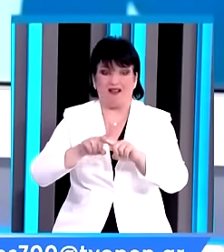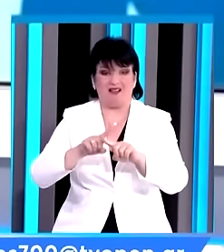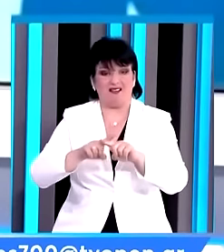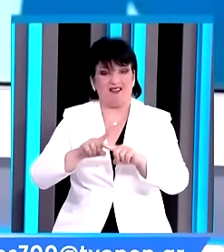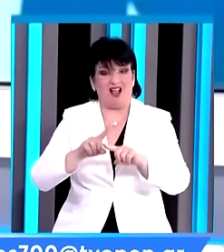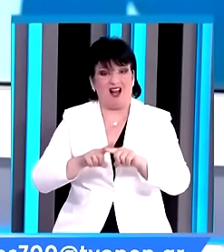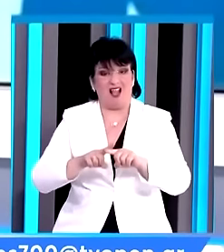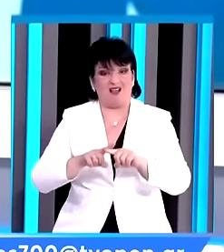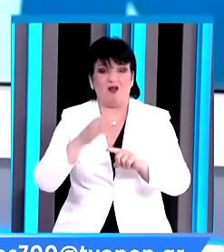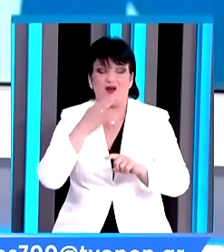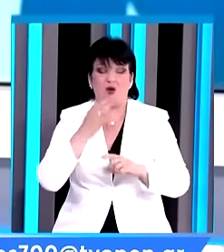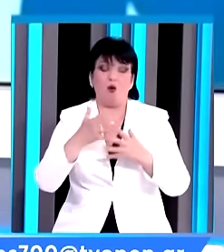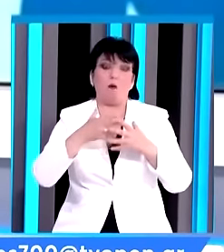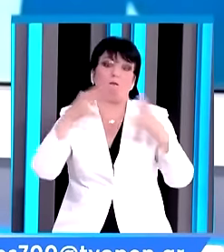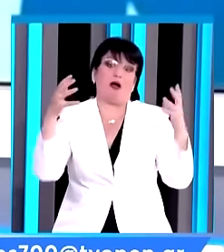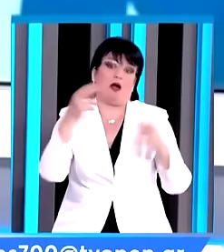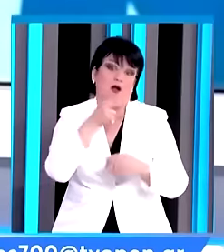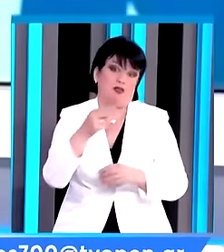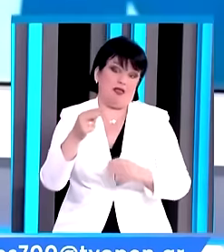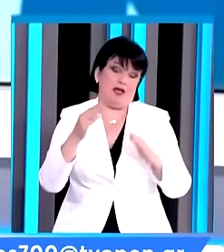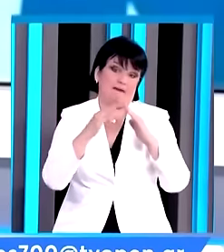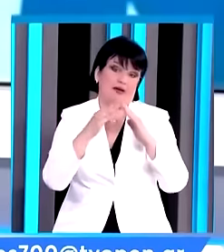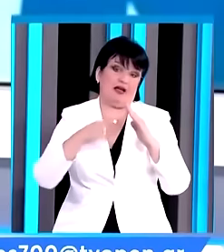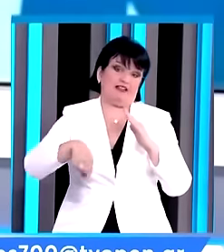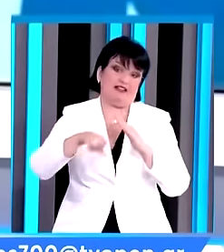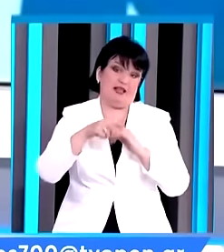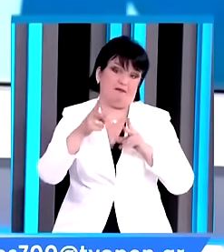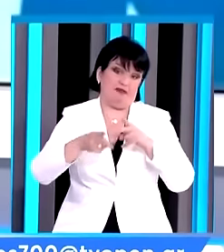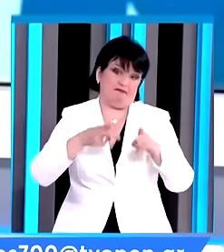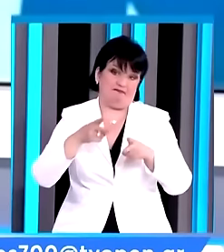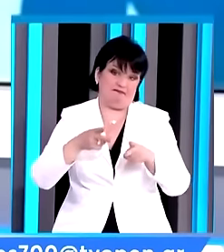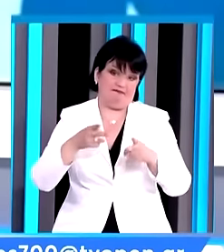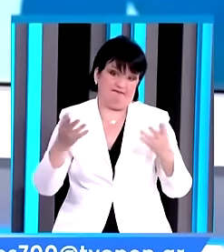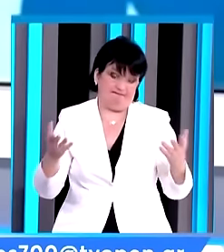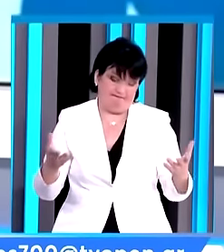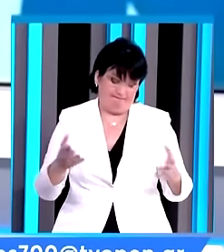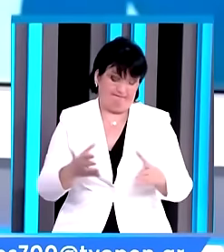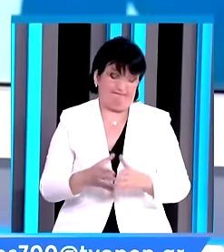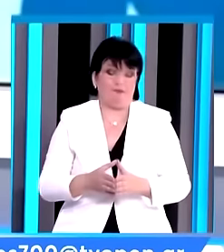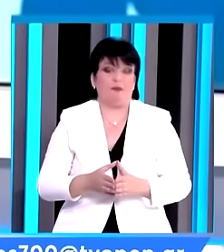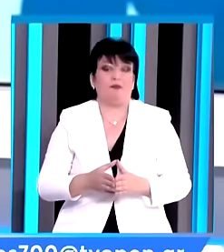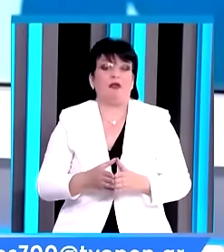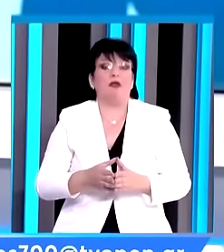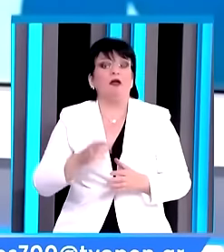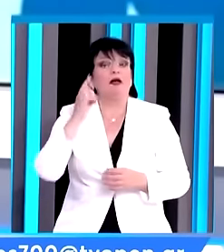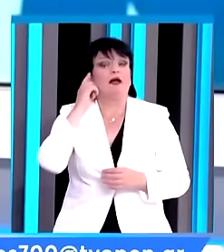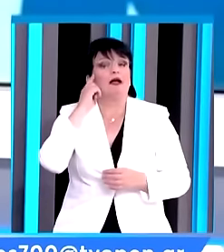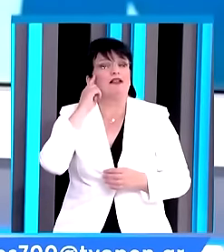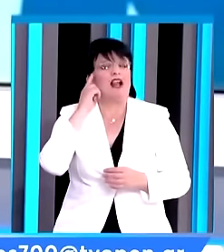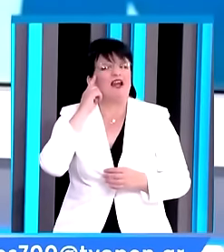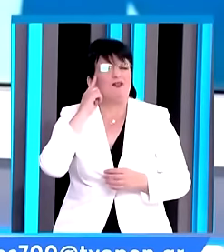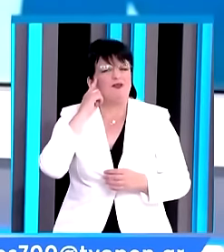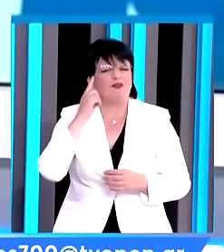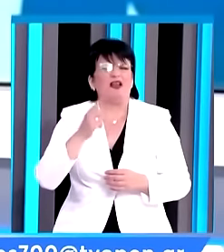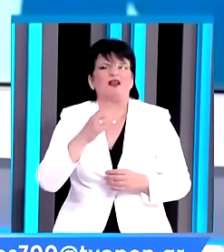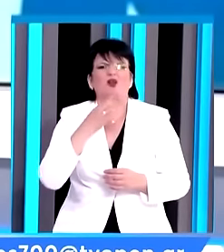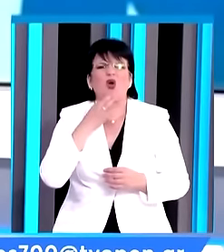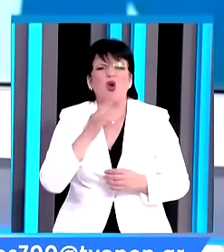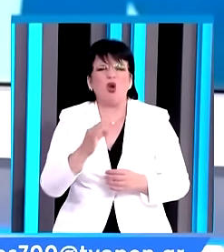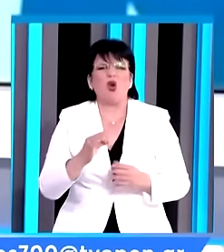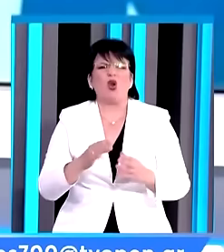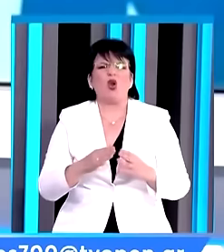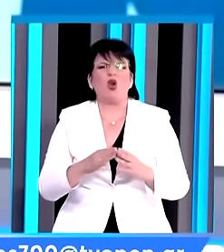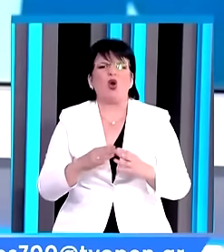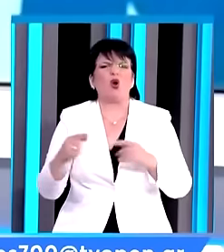αντιμετωπίσει μια τόσο μεγάλη τραγωδία. Και αναφέρομαι συγκεκριμένα σε αυτό το οποίο λέτε. Εγώ καταλαβαίνω γιατί μπορεί